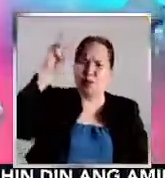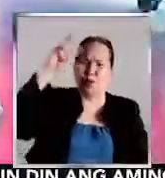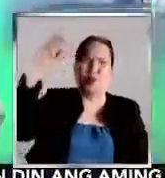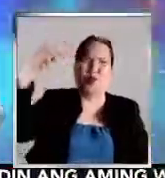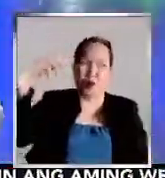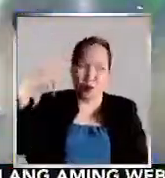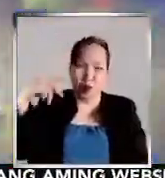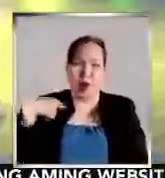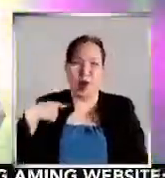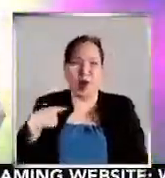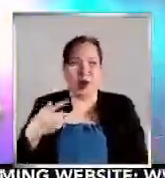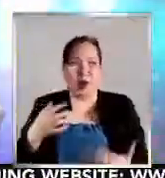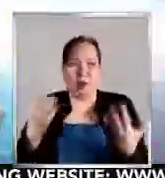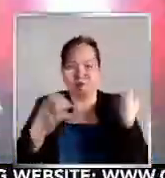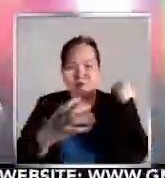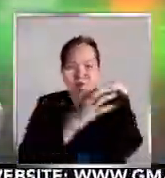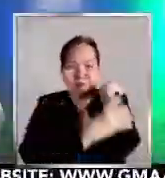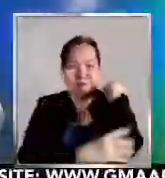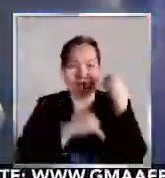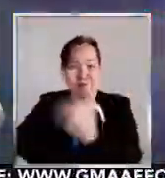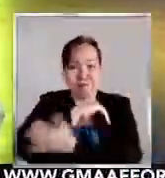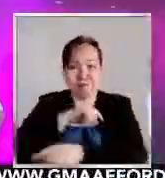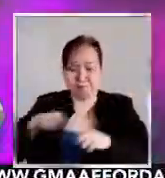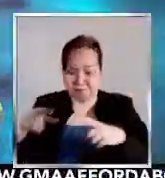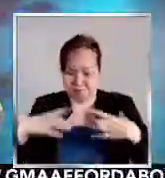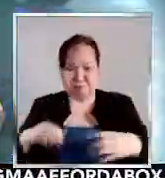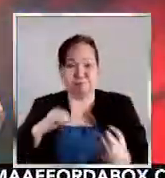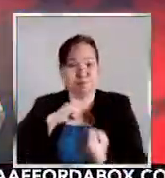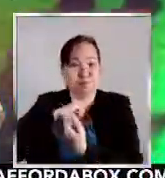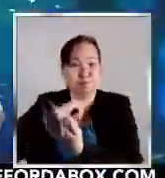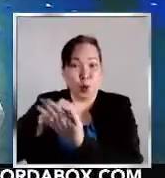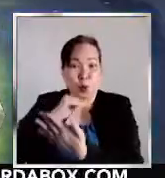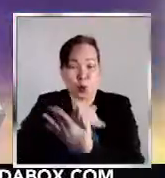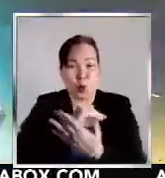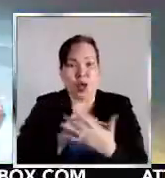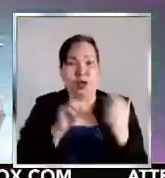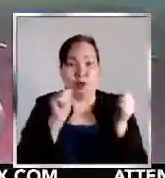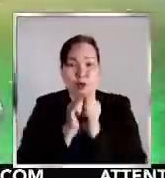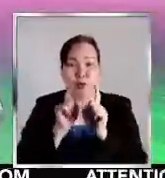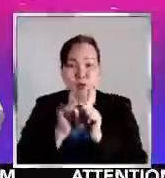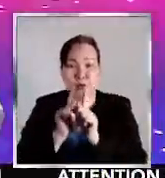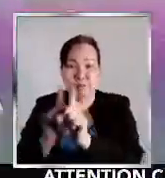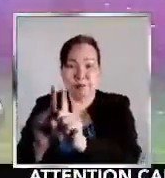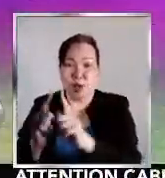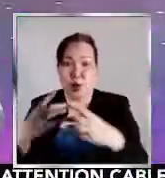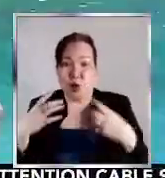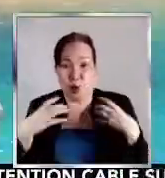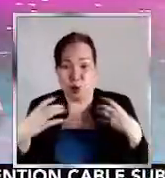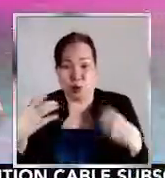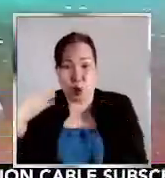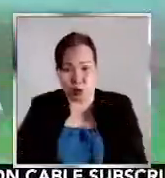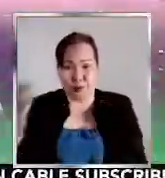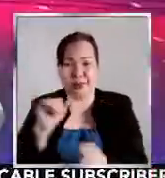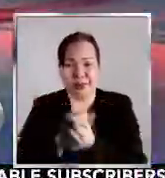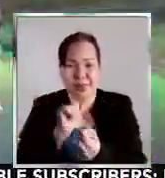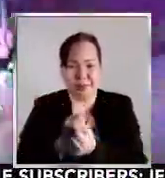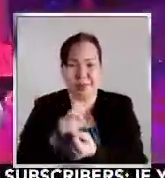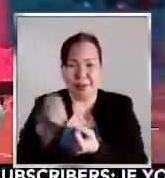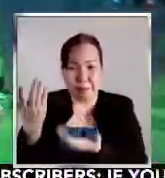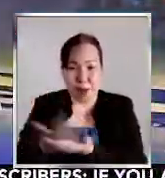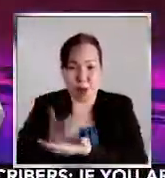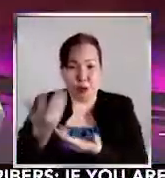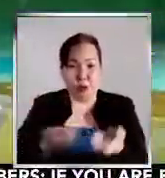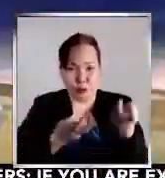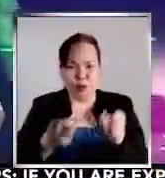safety gears at igaguide din kayo ng mga coach habang nagsisimula sa skating. Kaya masisigurong ligtas pa rin kayo